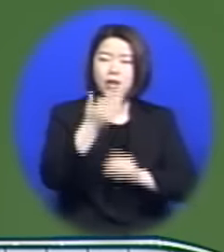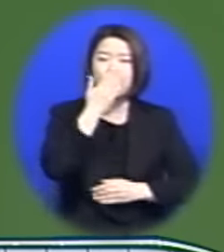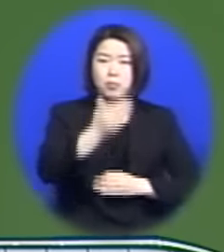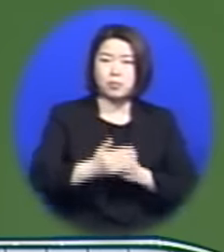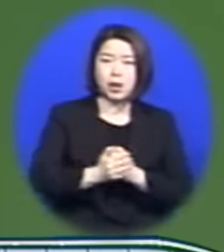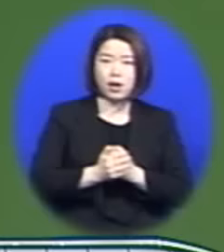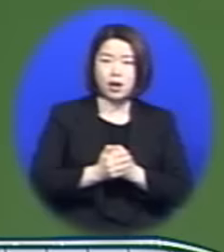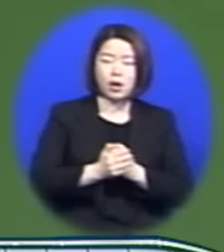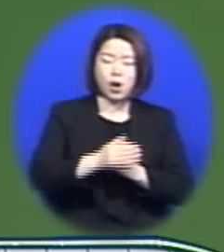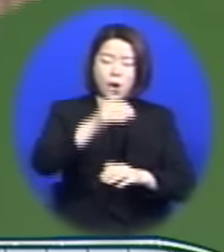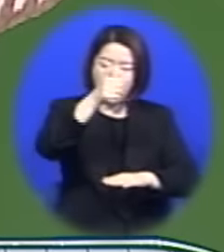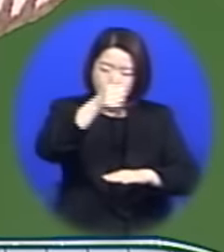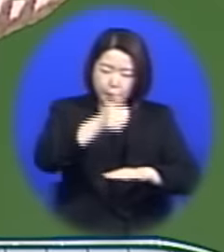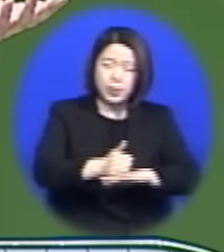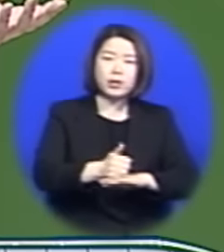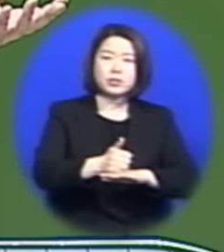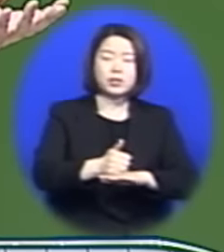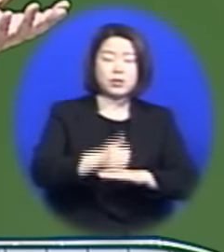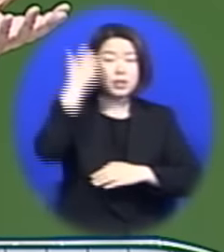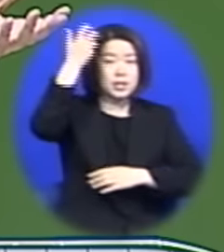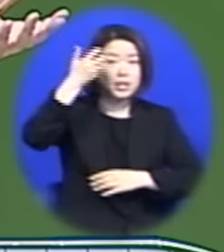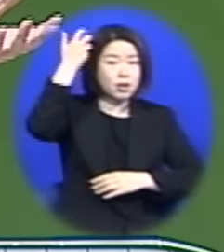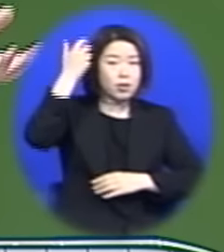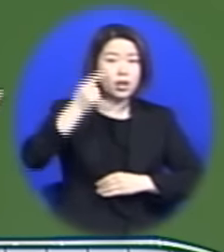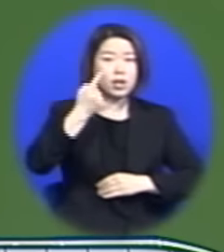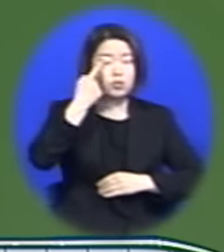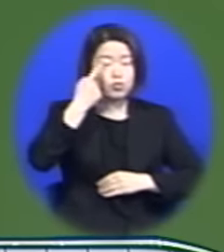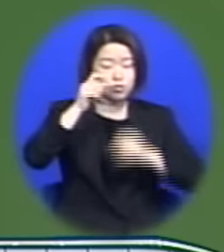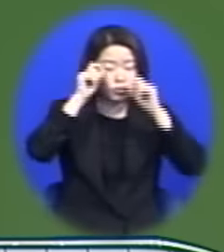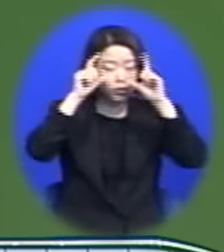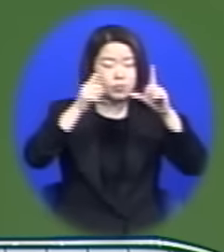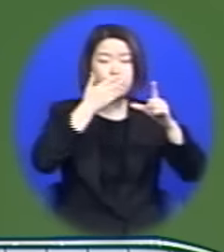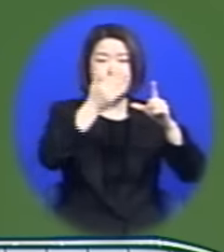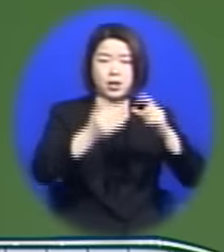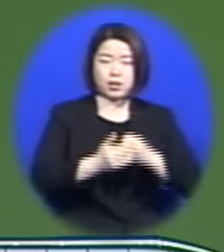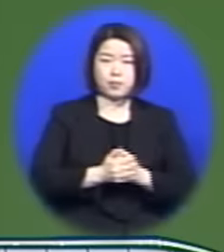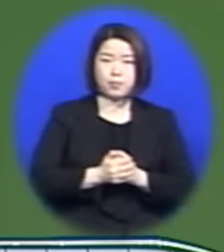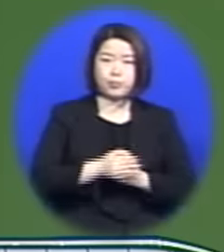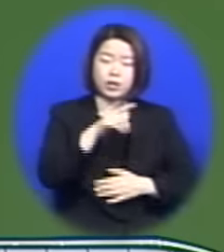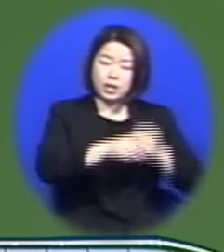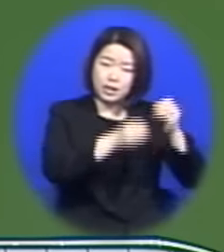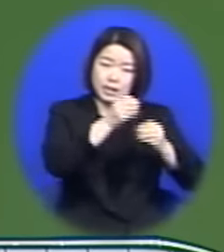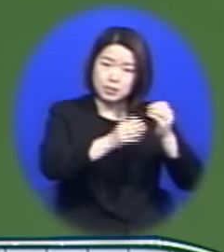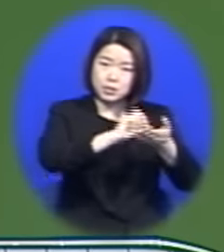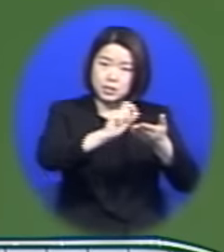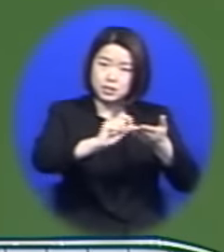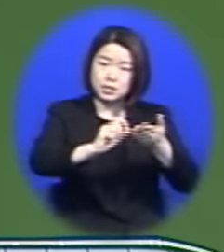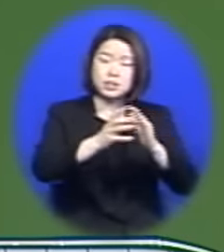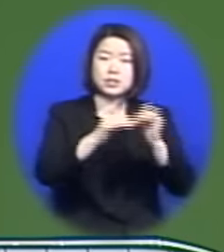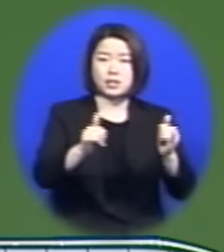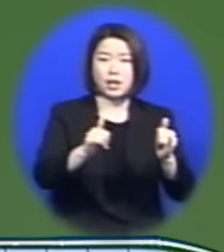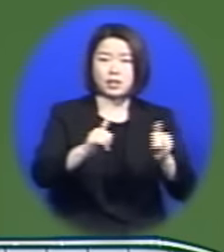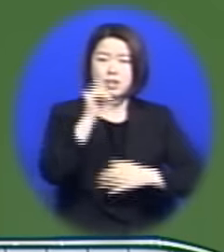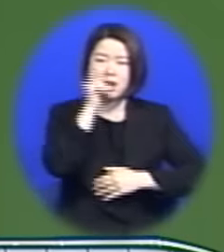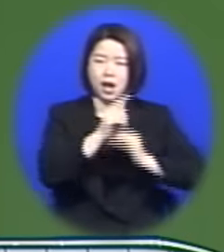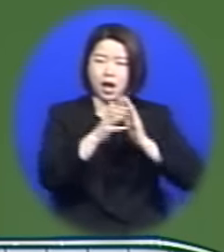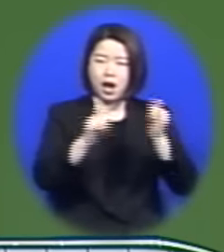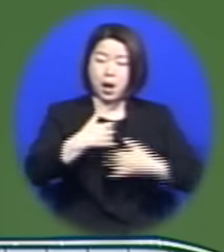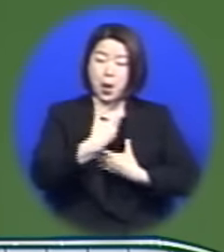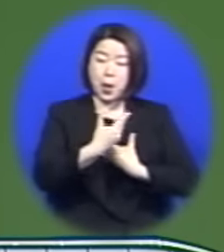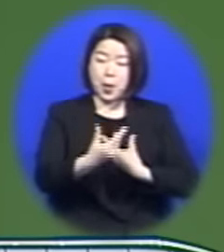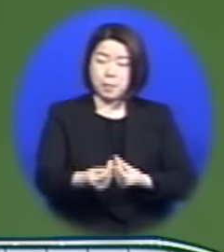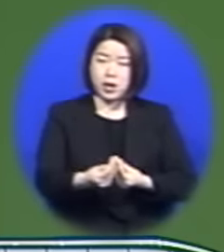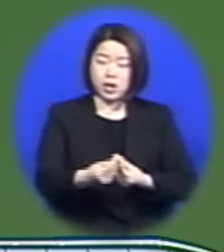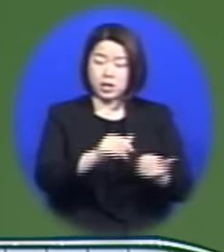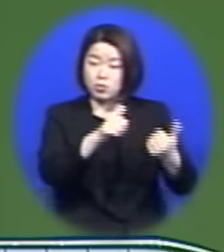그리고 비로소 영의 눈이 뜨이게 됩니다이 시편 기자는 악한 자가 편안하게 죽는 것 때문에